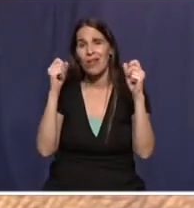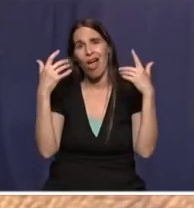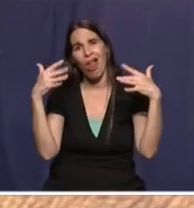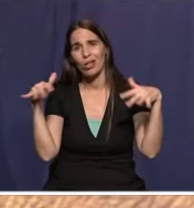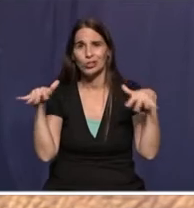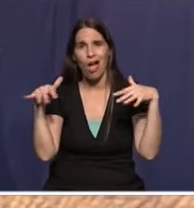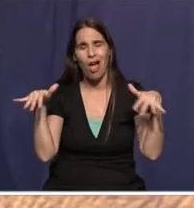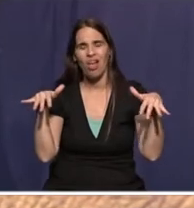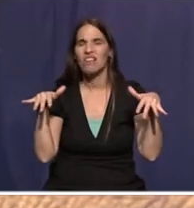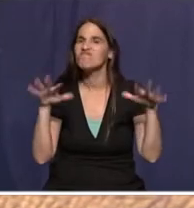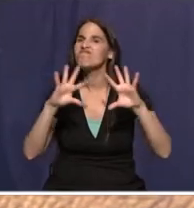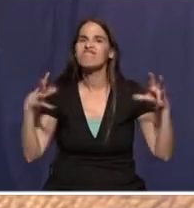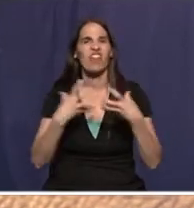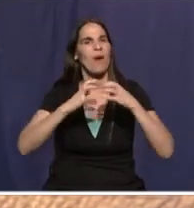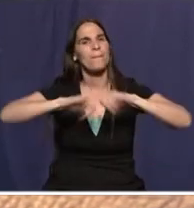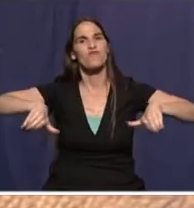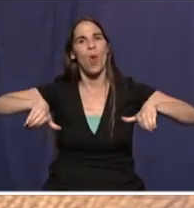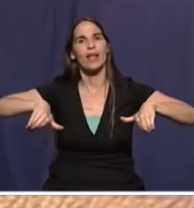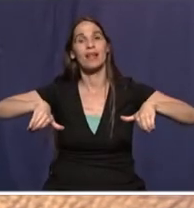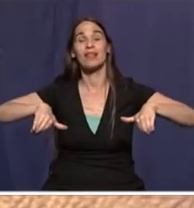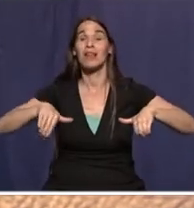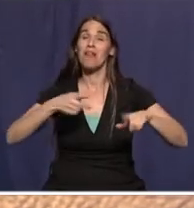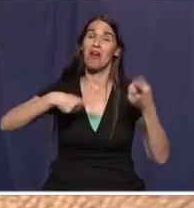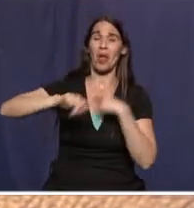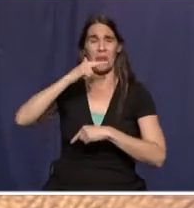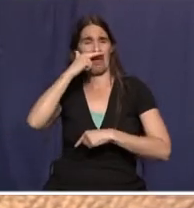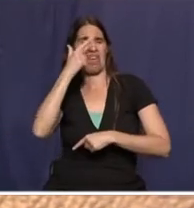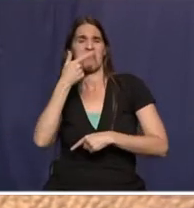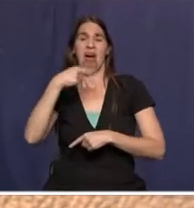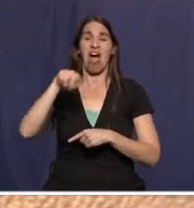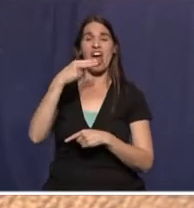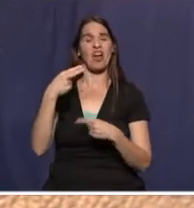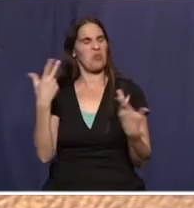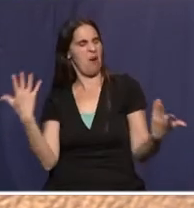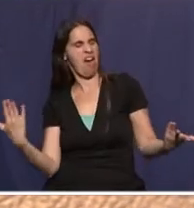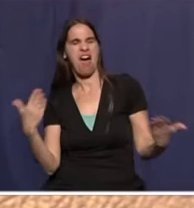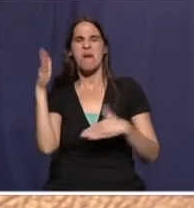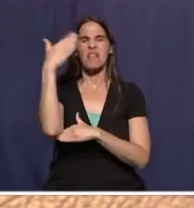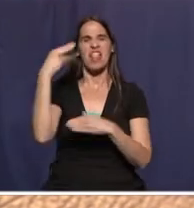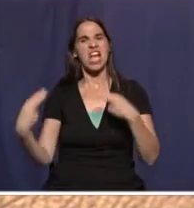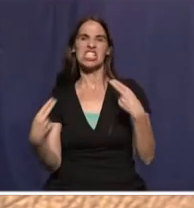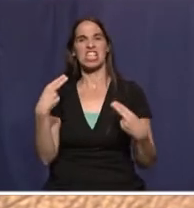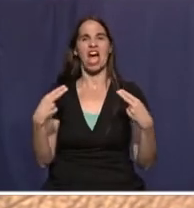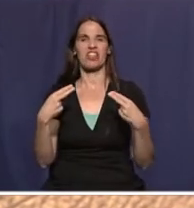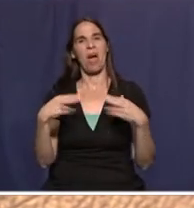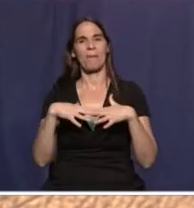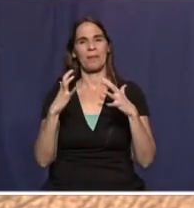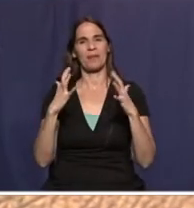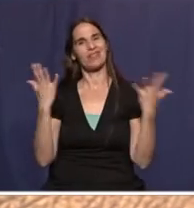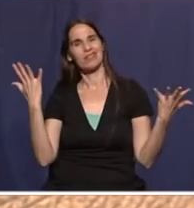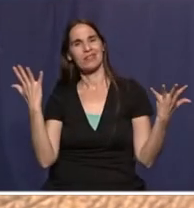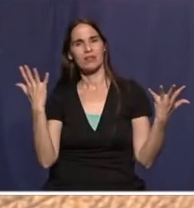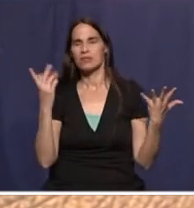יוצרת חברה מפולגת. ולפני שאנחנו מתגאים בהיותנו הסטארט-אפ ניישן, עלינו ללמוד